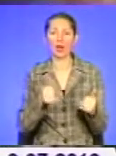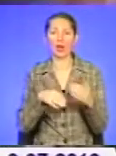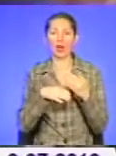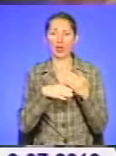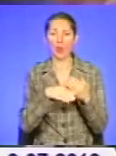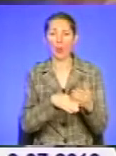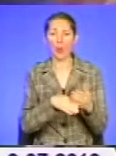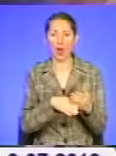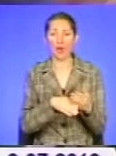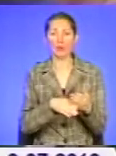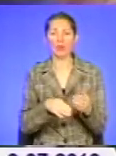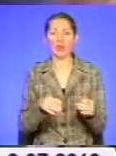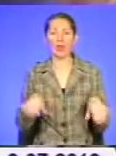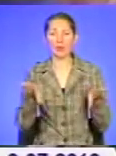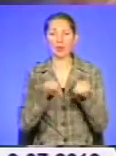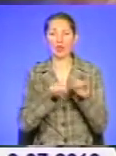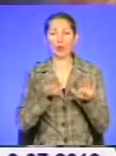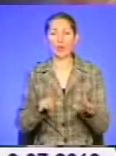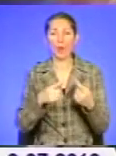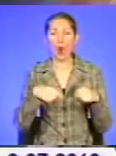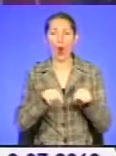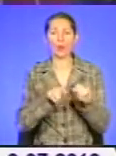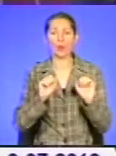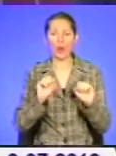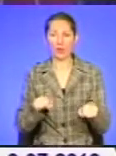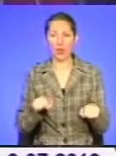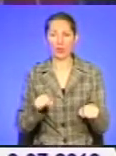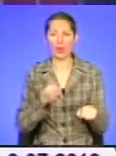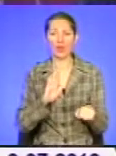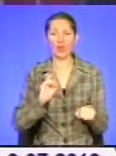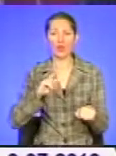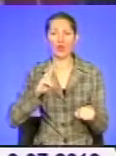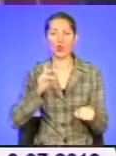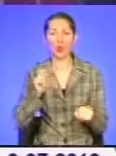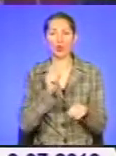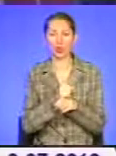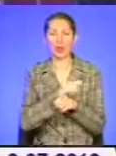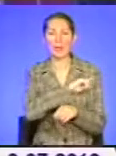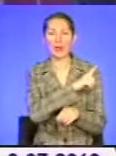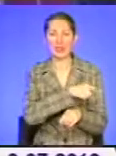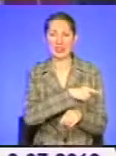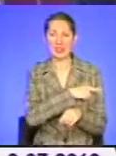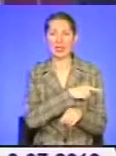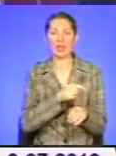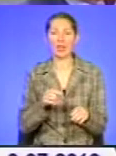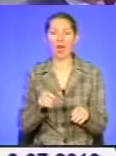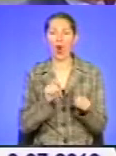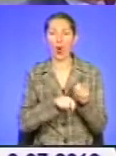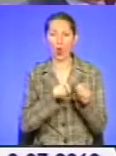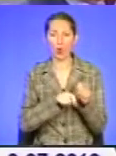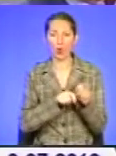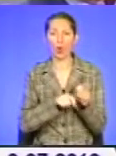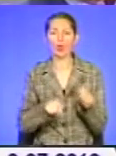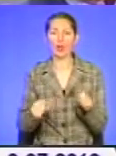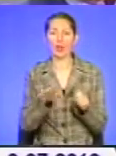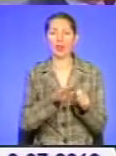ситуацій спільно з місцевими органами влади підсилити контроль за станом пожежної безпеки, розташованих поблизу лісових масивів, населених